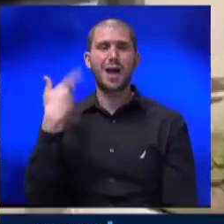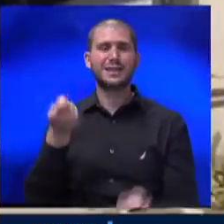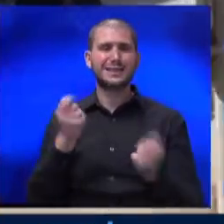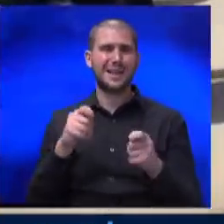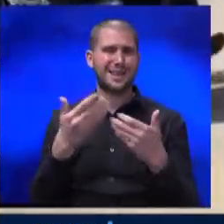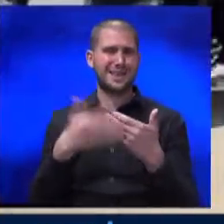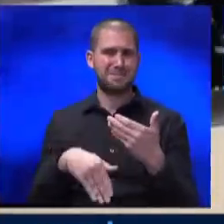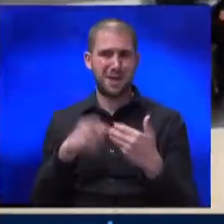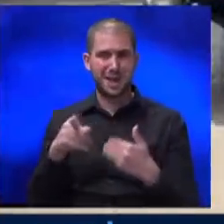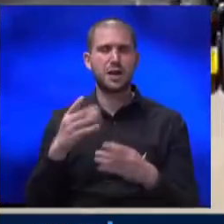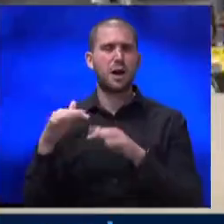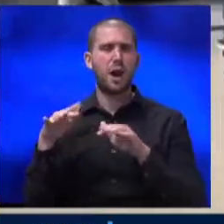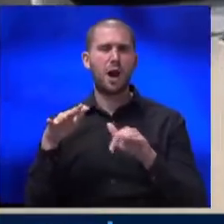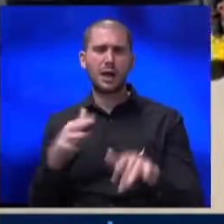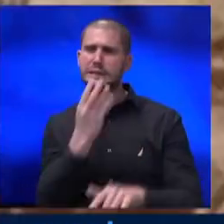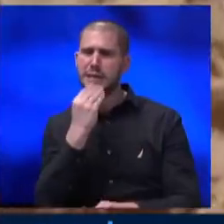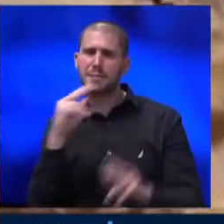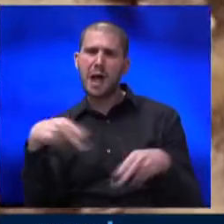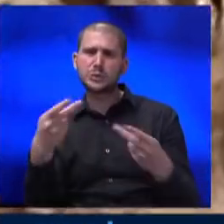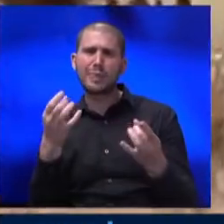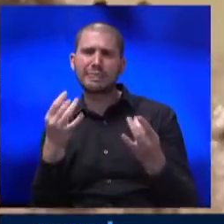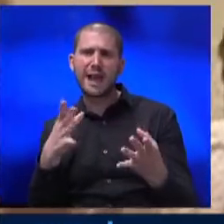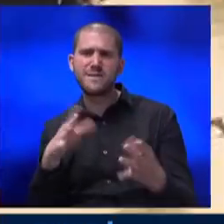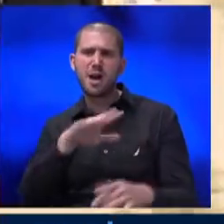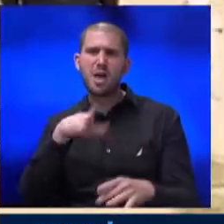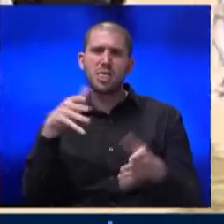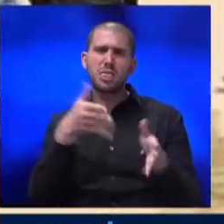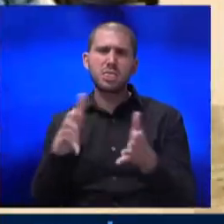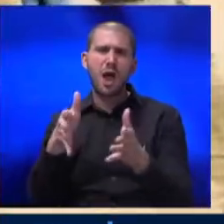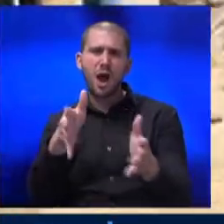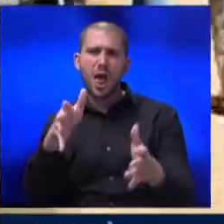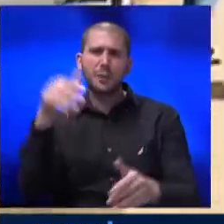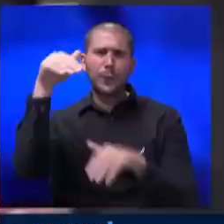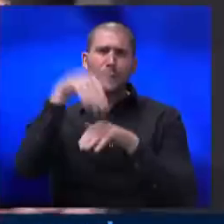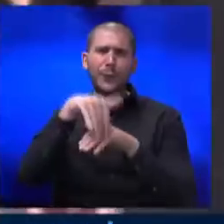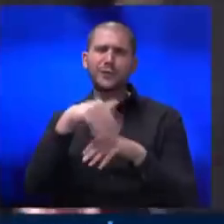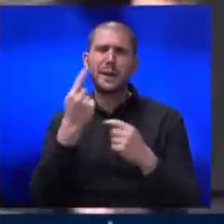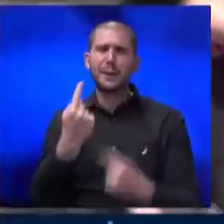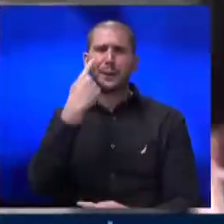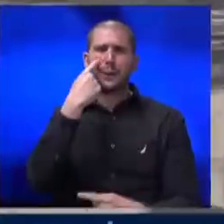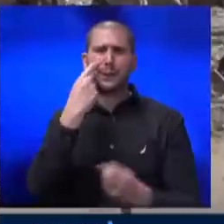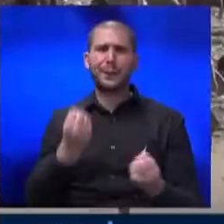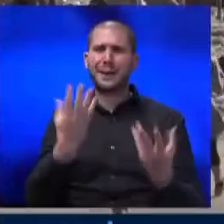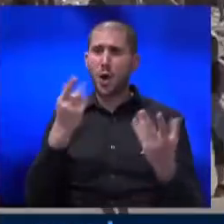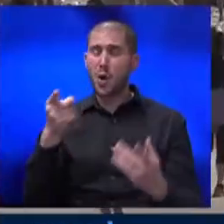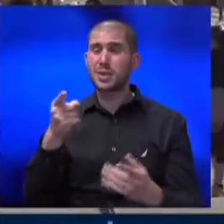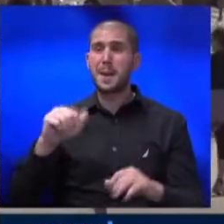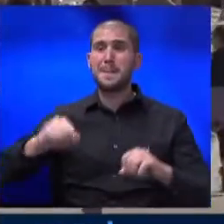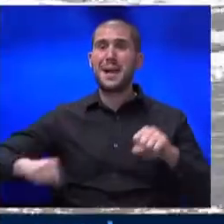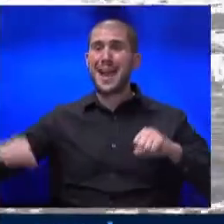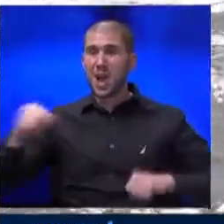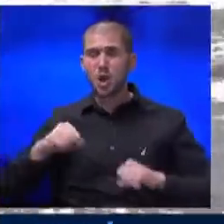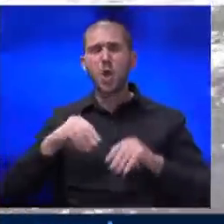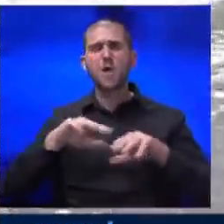הסגר, רבבות ישראלים חזרו אל הטבע, לנחלים הזורמים ואל הפריחות המריבות. פארק הירקון וחוף הים בתל